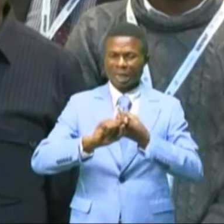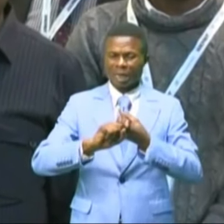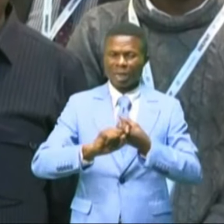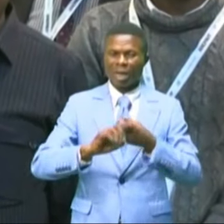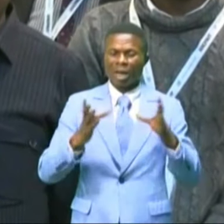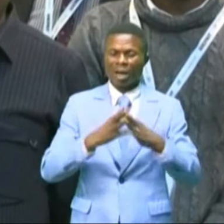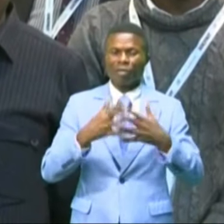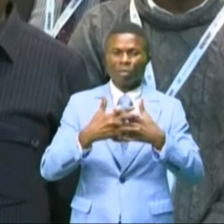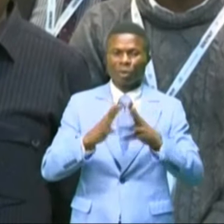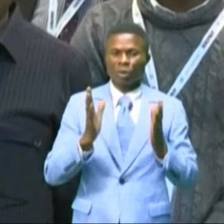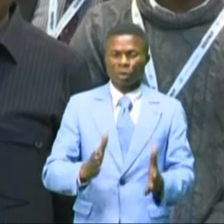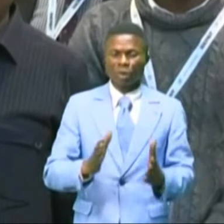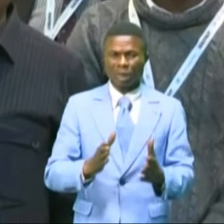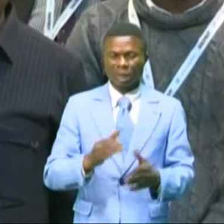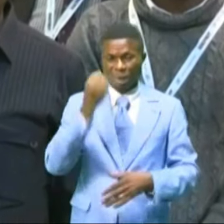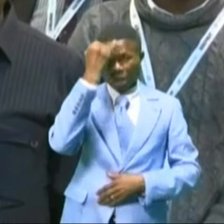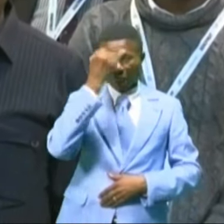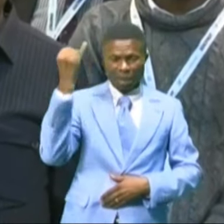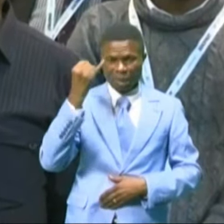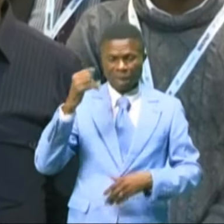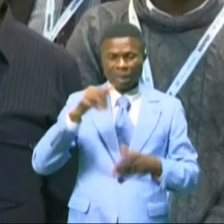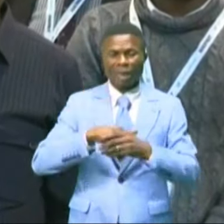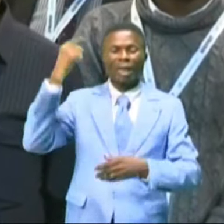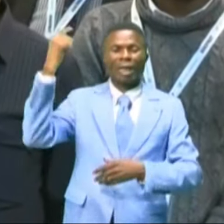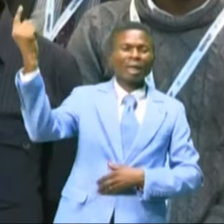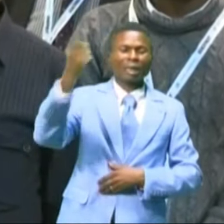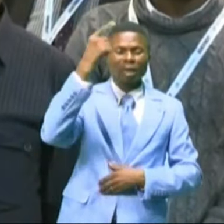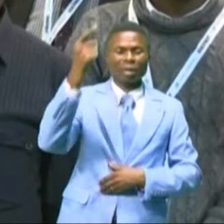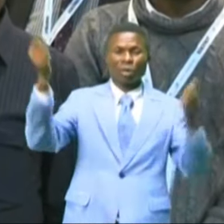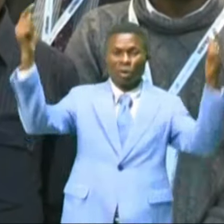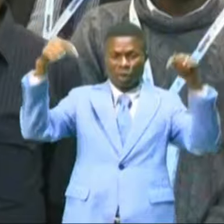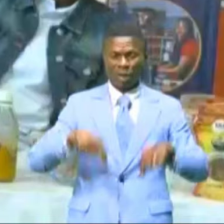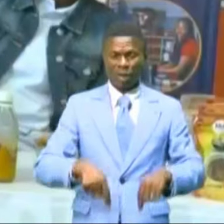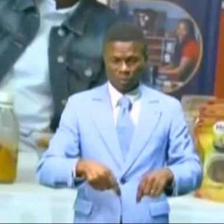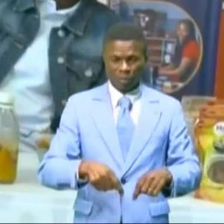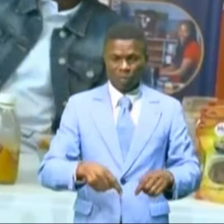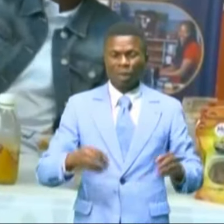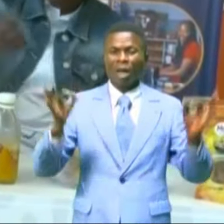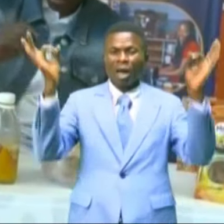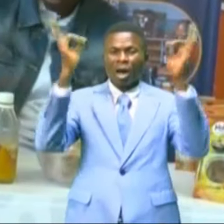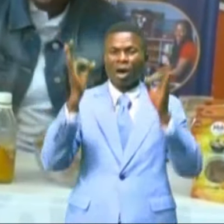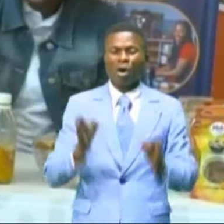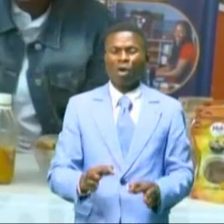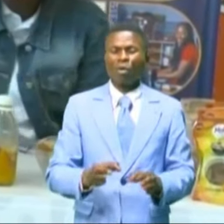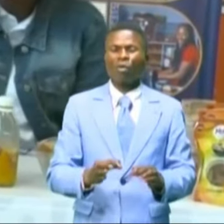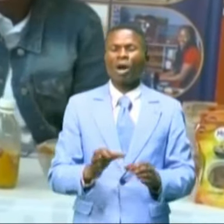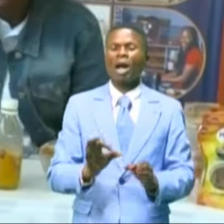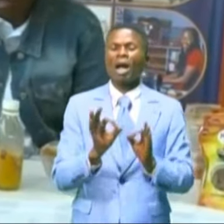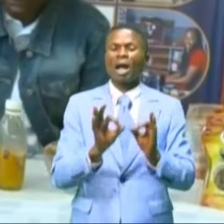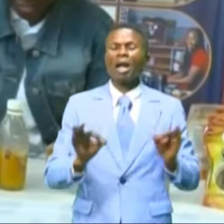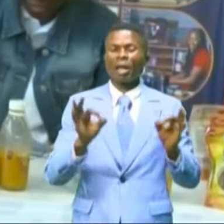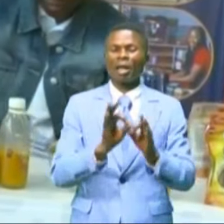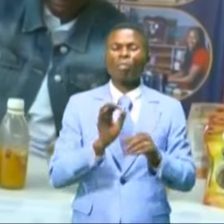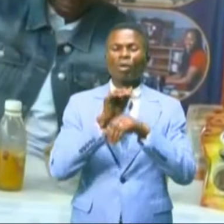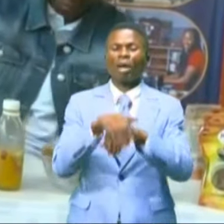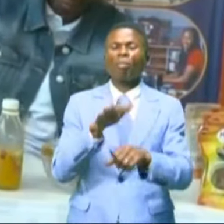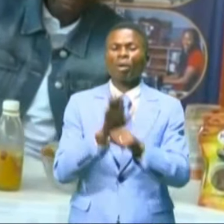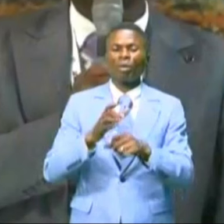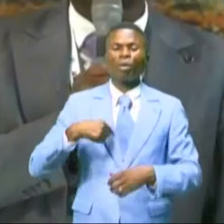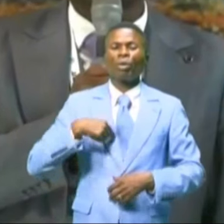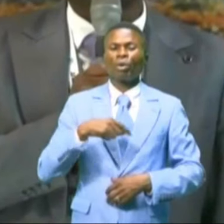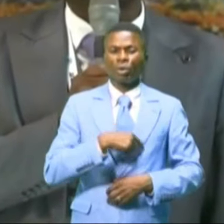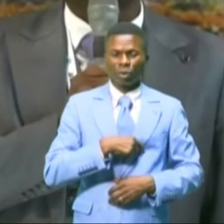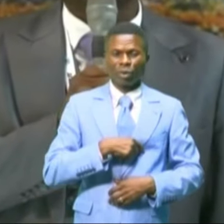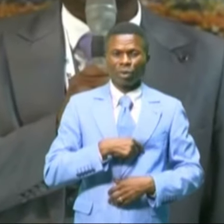différents partenaires en Italie et tout comme du monde qui sont venus ici à cette grande foire. Notre participation a été